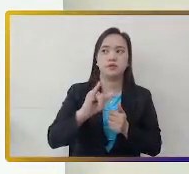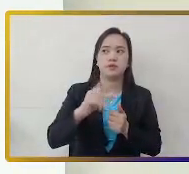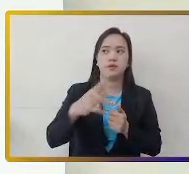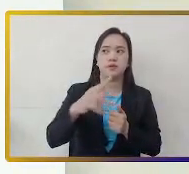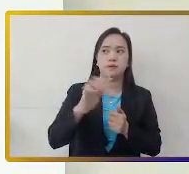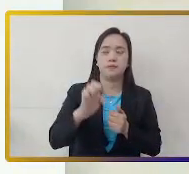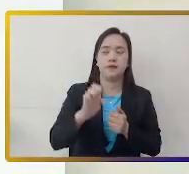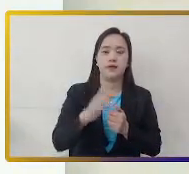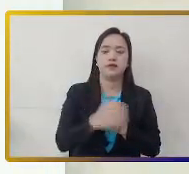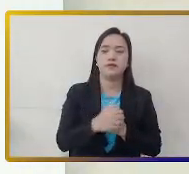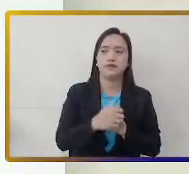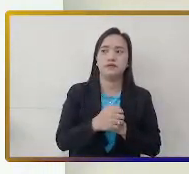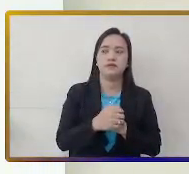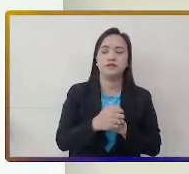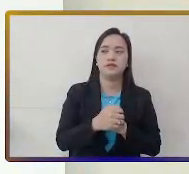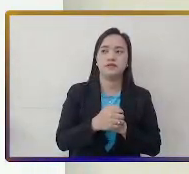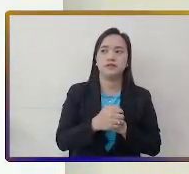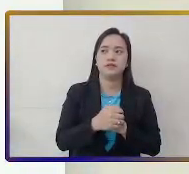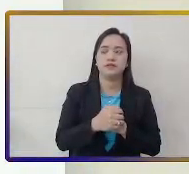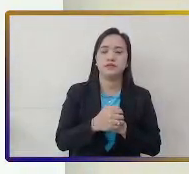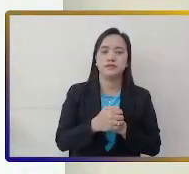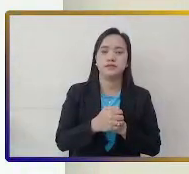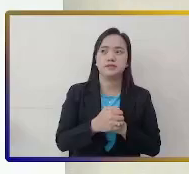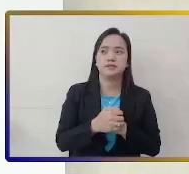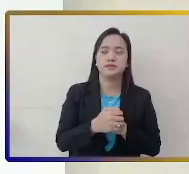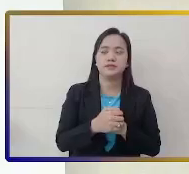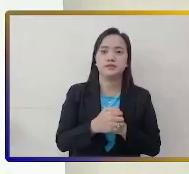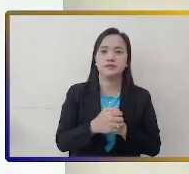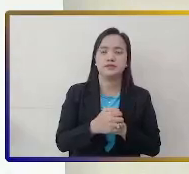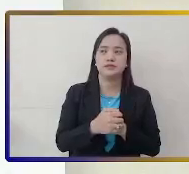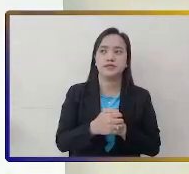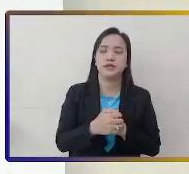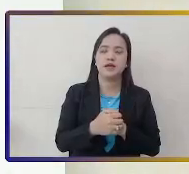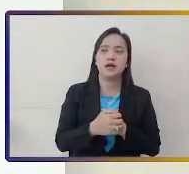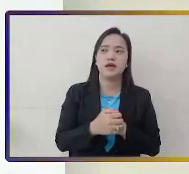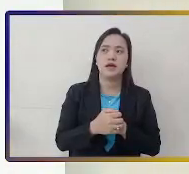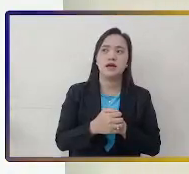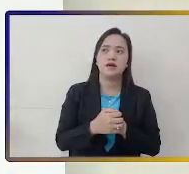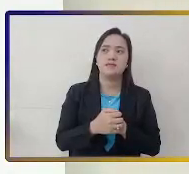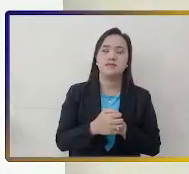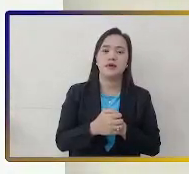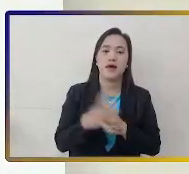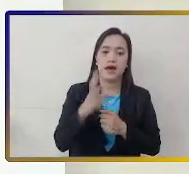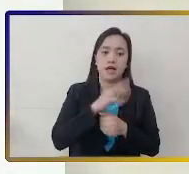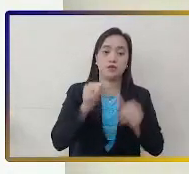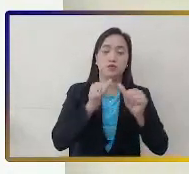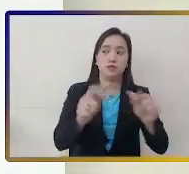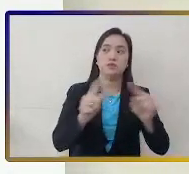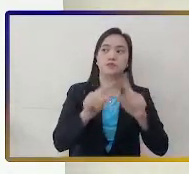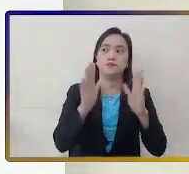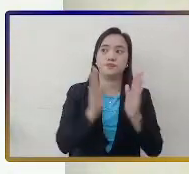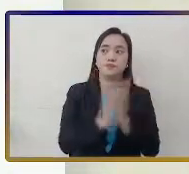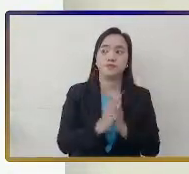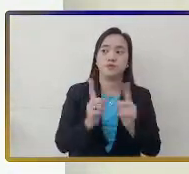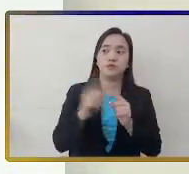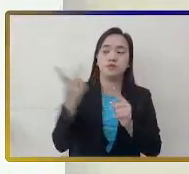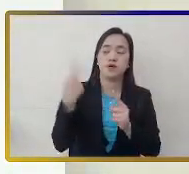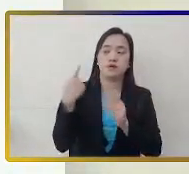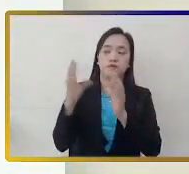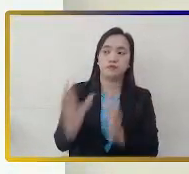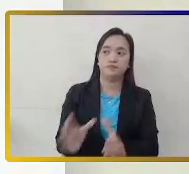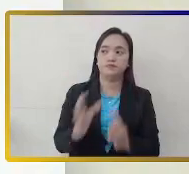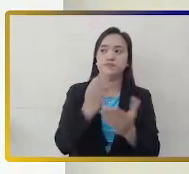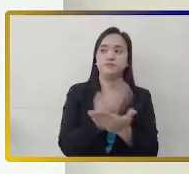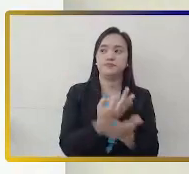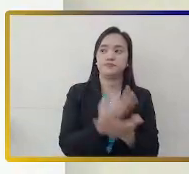ipinagkatiwala sa akin ng ating Panginoon at ah Dahil sa nananalangin kami ng extra income Mga kapatid